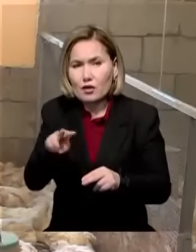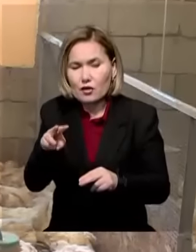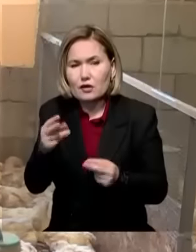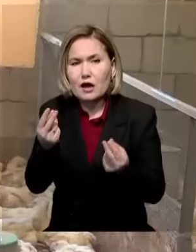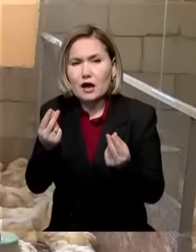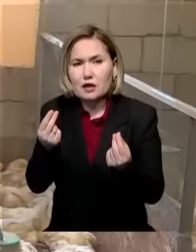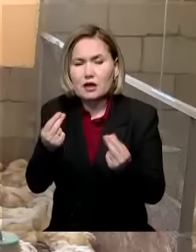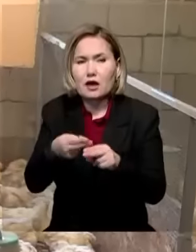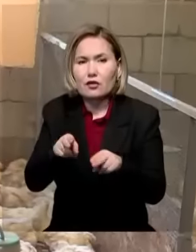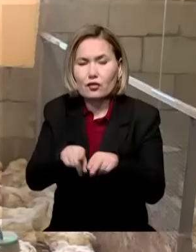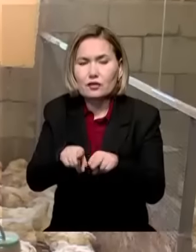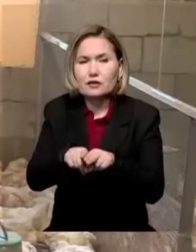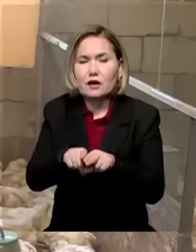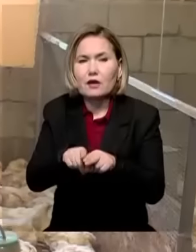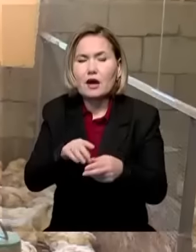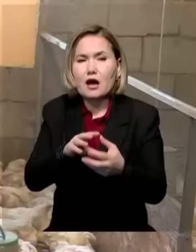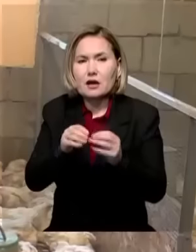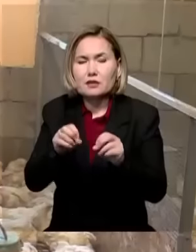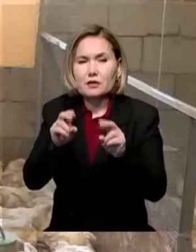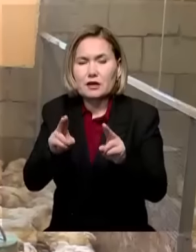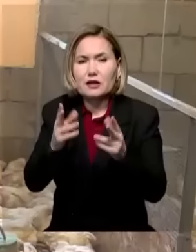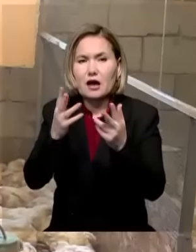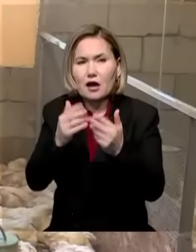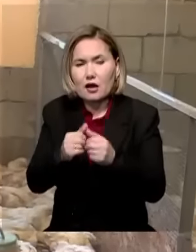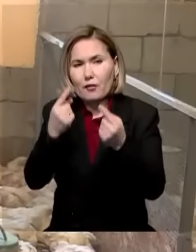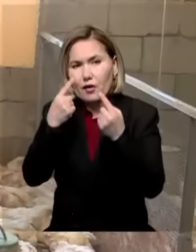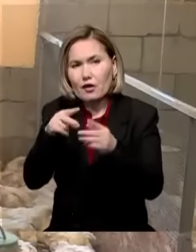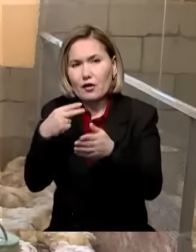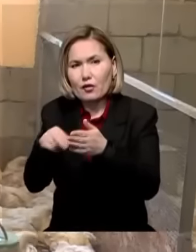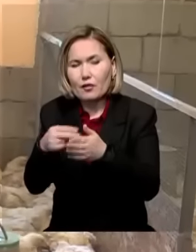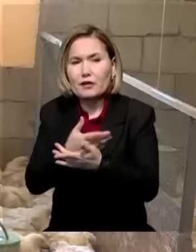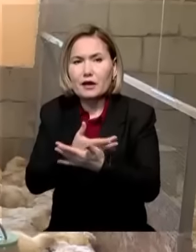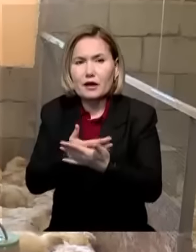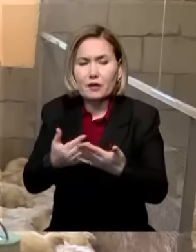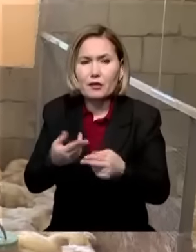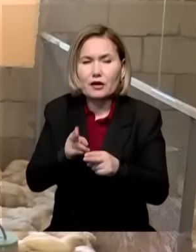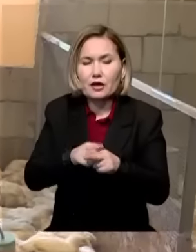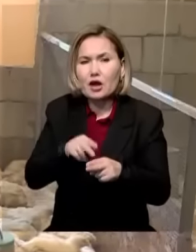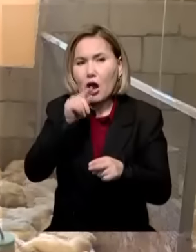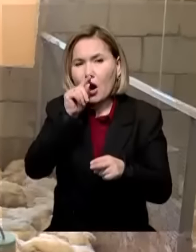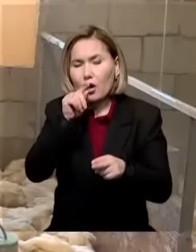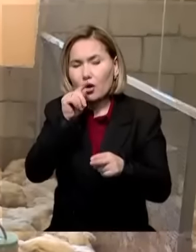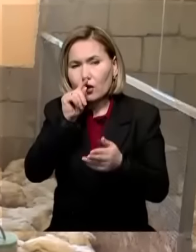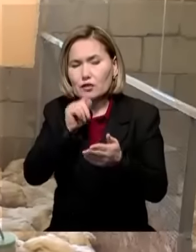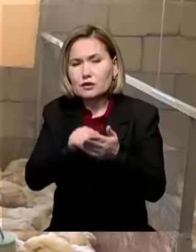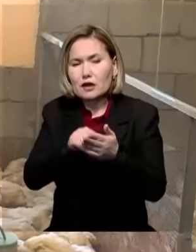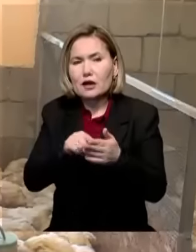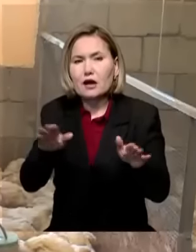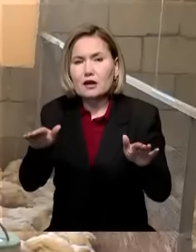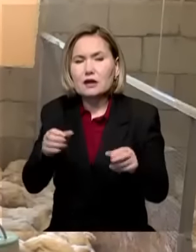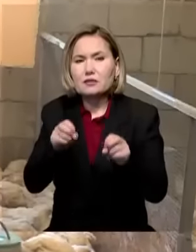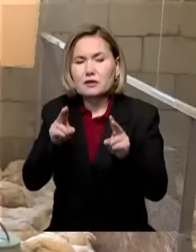біз непельный поилка, бункерный кормушка, құстарға арналған жем саулары,